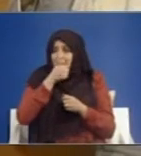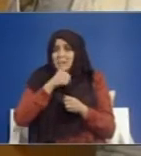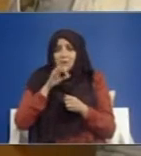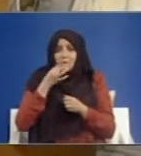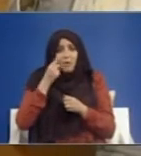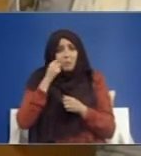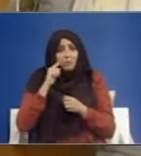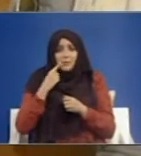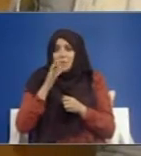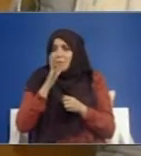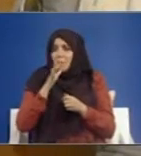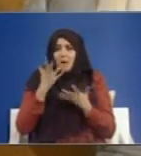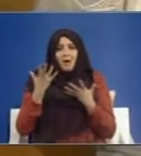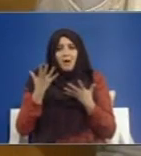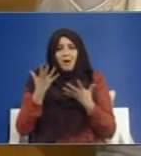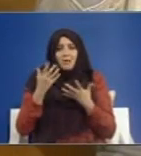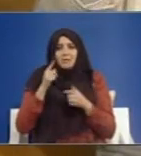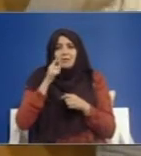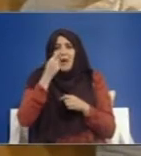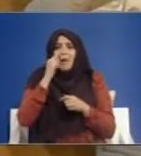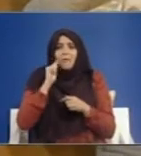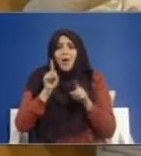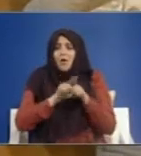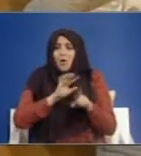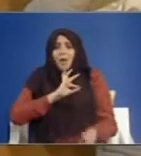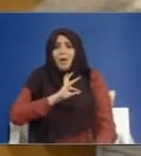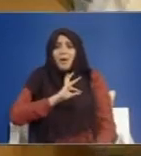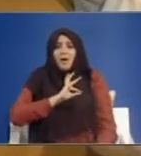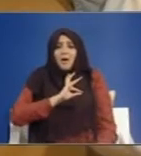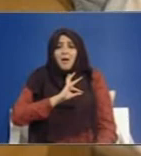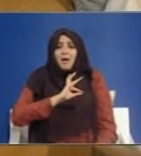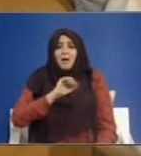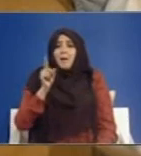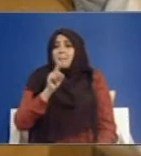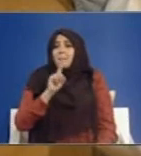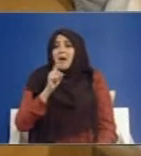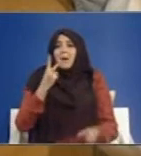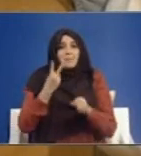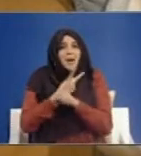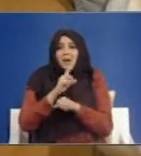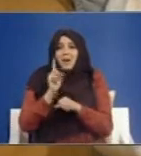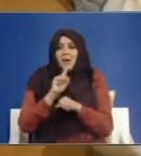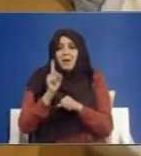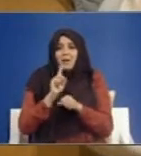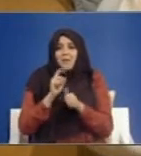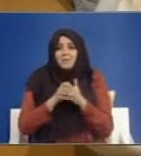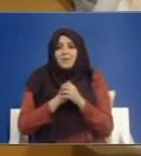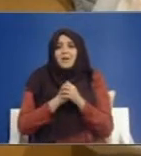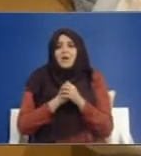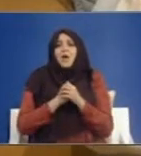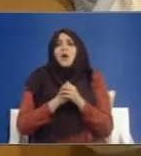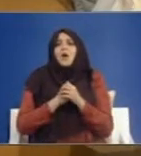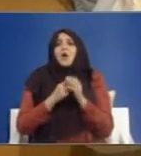الدمعة إنسان ما يتملكهاش، رحمة رحمة. هذه رحمة جعلها الله تعالى، وليست عدم الصبر. وكما قلت الإنسان